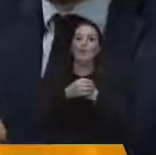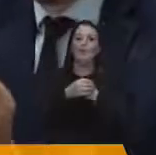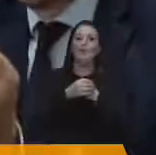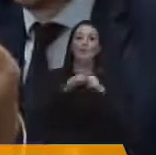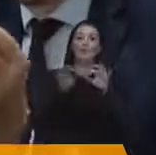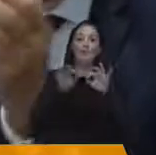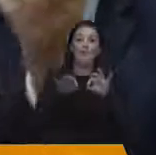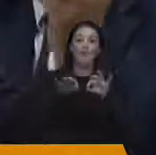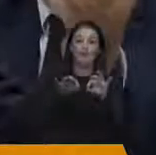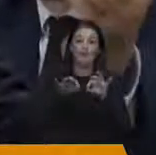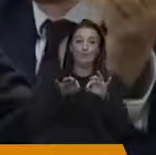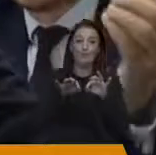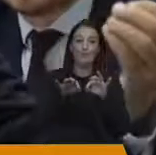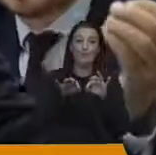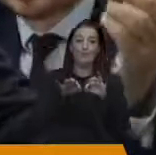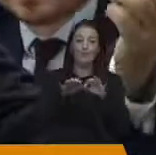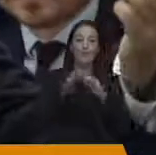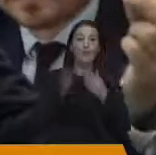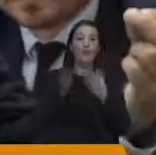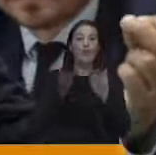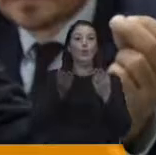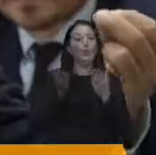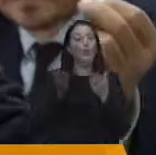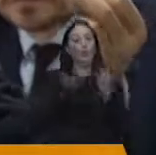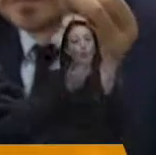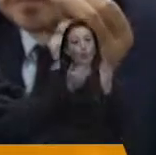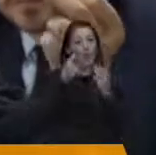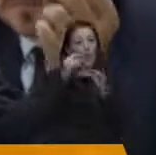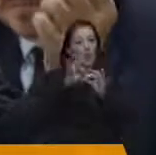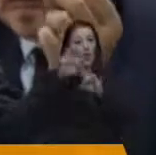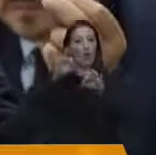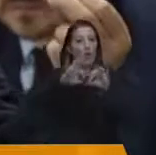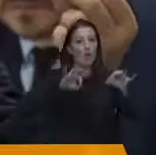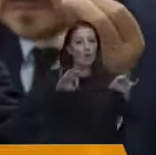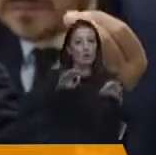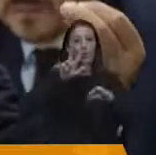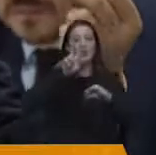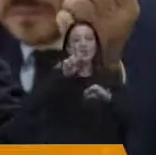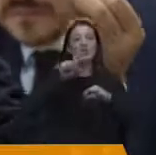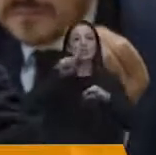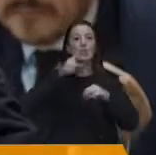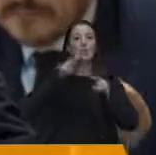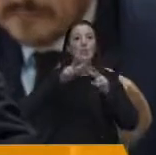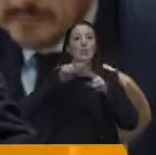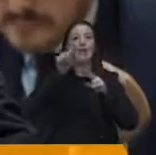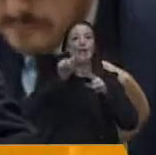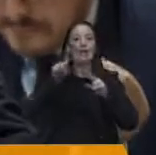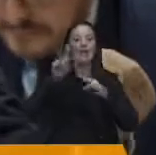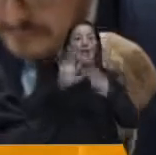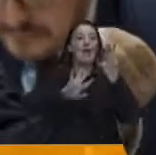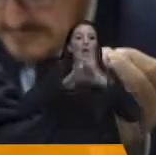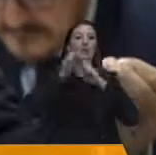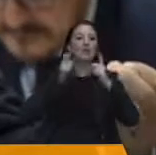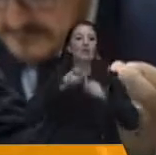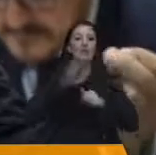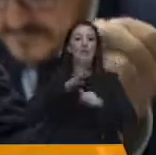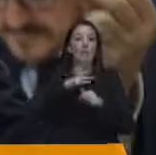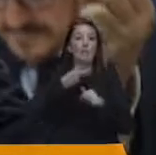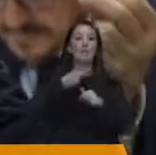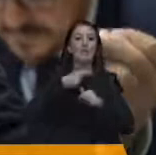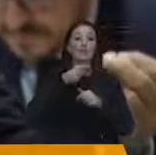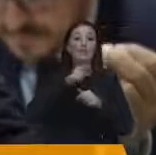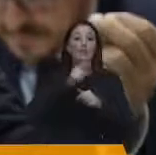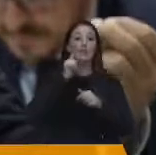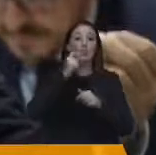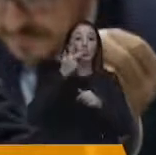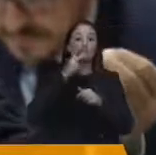Şu an buyurun gelin ölçelim. 38 bin metrekarelik çayır alanı var. Biz bunu